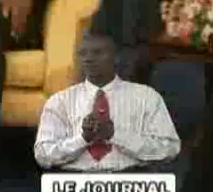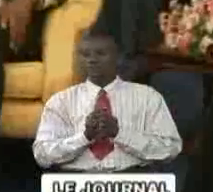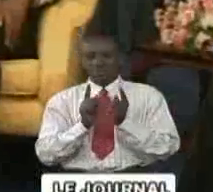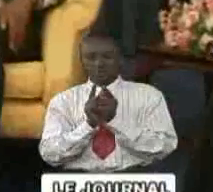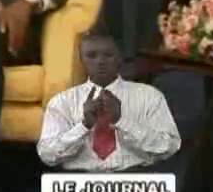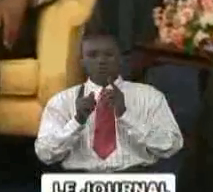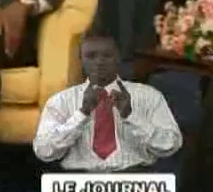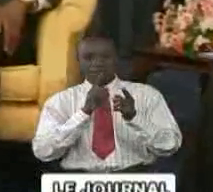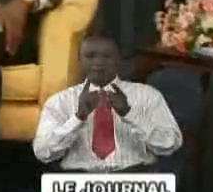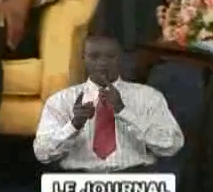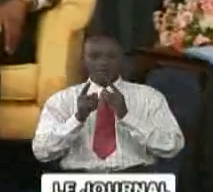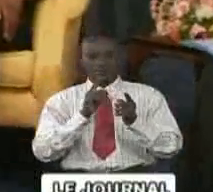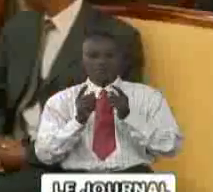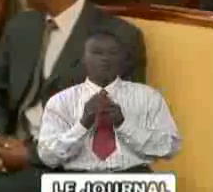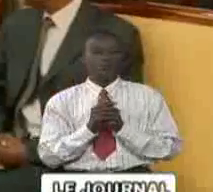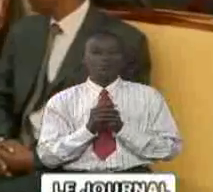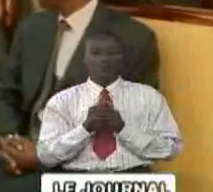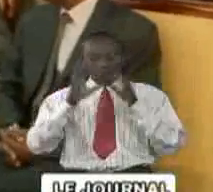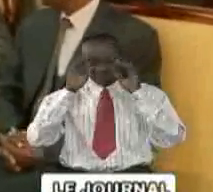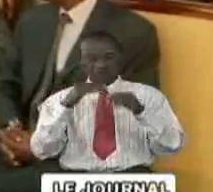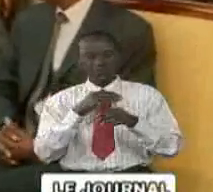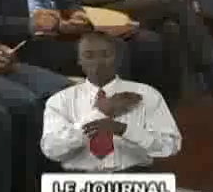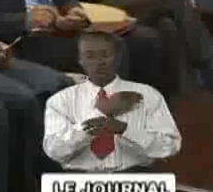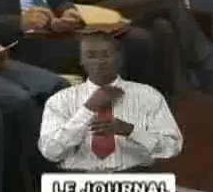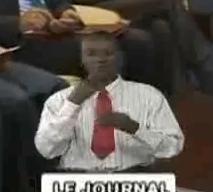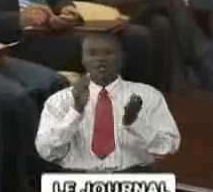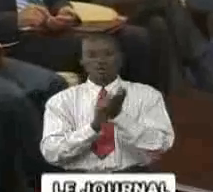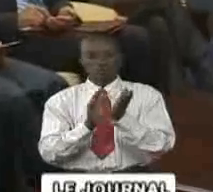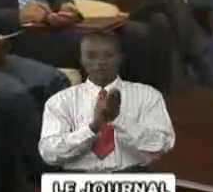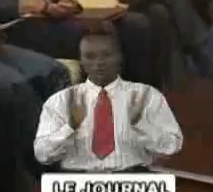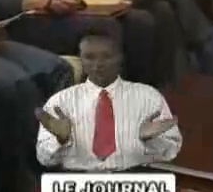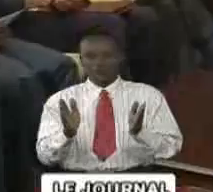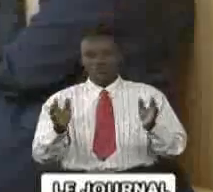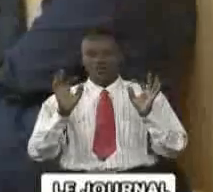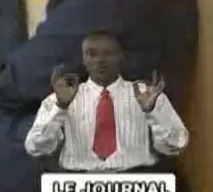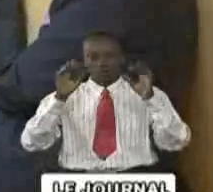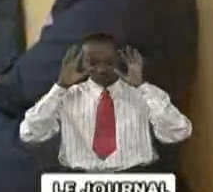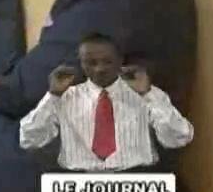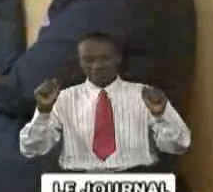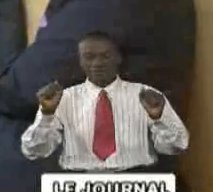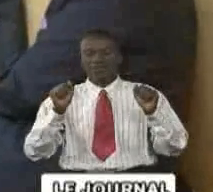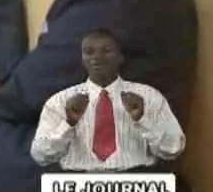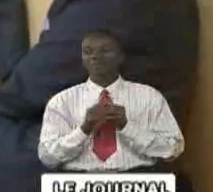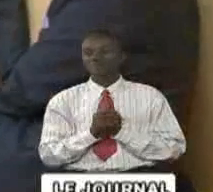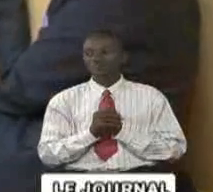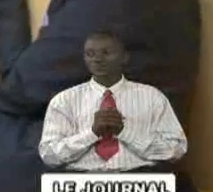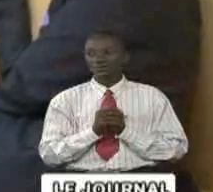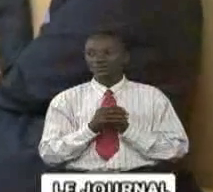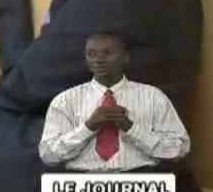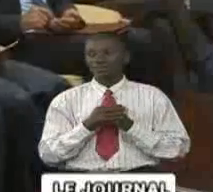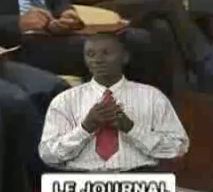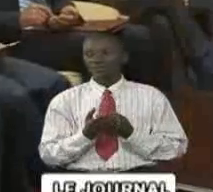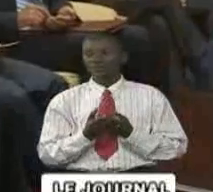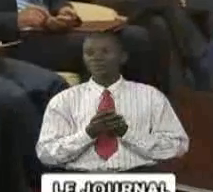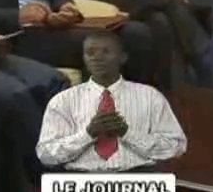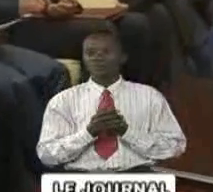sa victoire de la présidentielle kenyane. Mais rien n'a fait près de cette audience en tête-à-tête. Il est bon de retenir que dans la suite